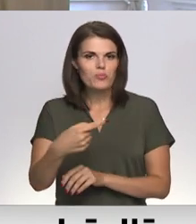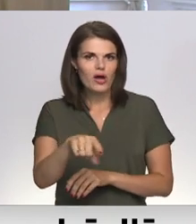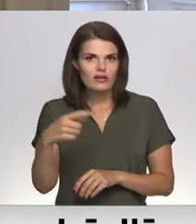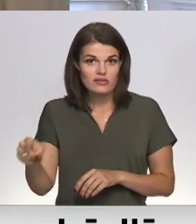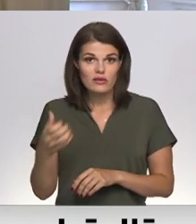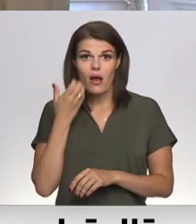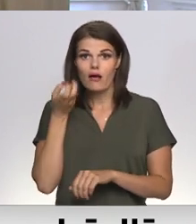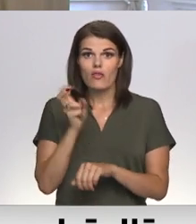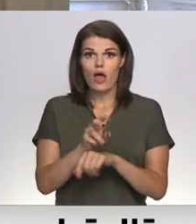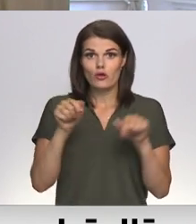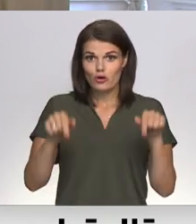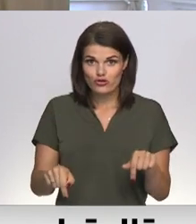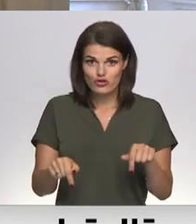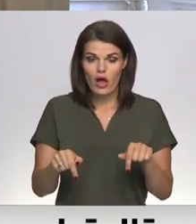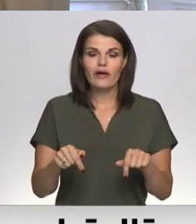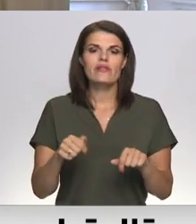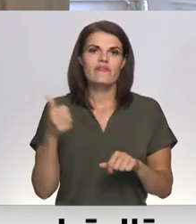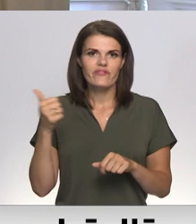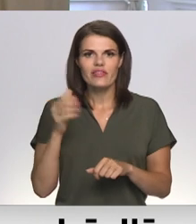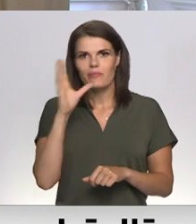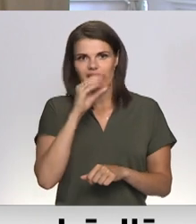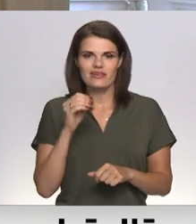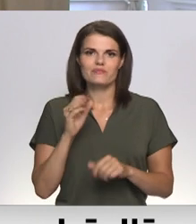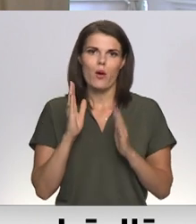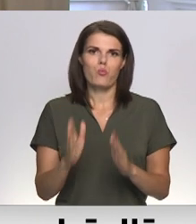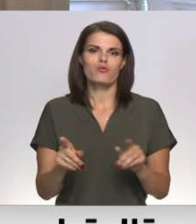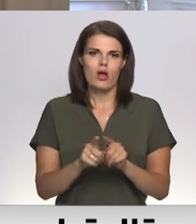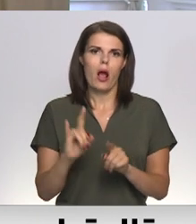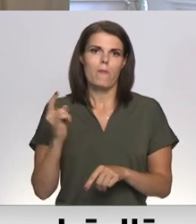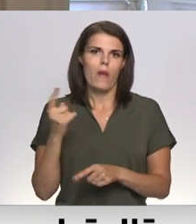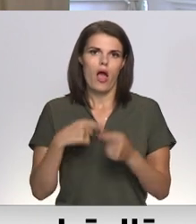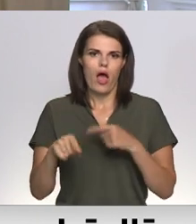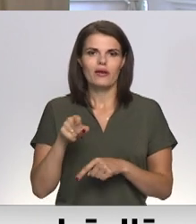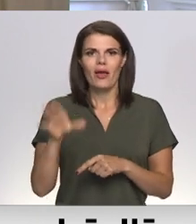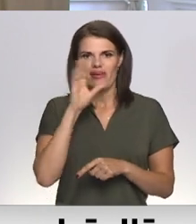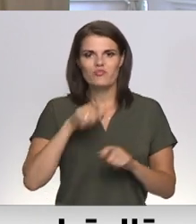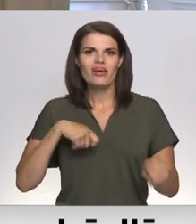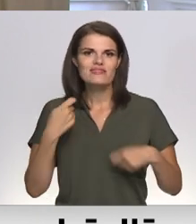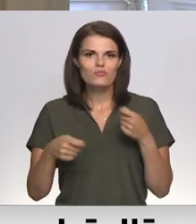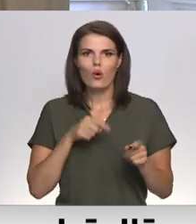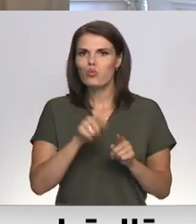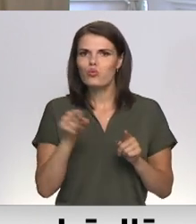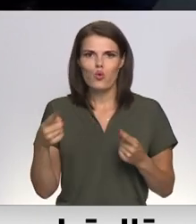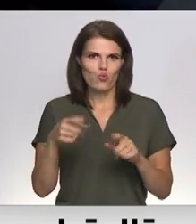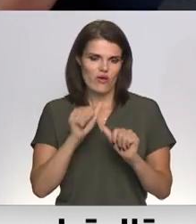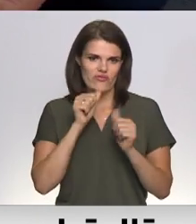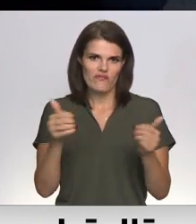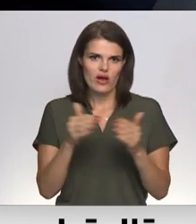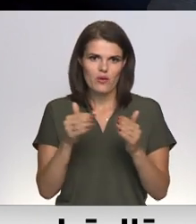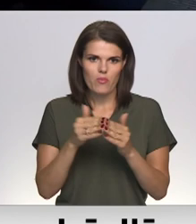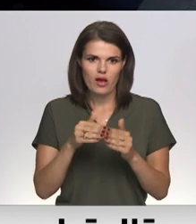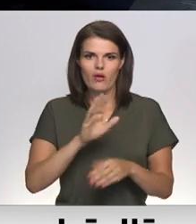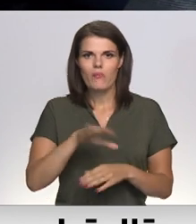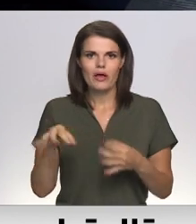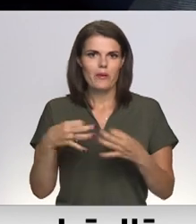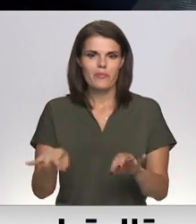viņi nāk uz mūsu organizāciju, viņiem ir iespēja būt bērniem. Viņiem ir iespēja izbaudīt lietas, ko viņi varbūt mājās nevar izbaudīt. Bērniem